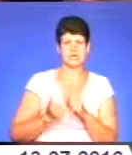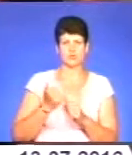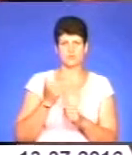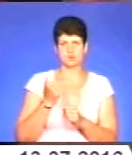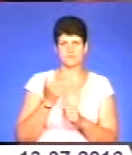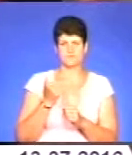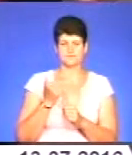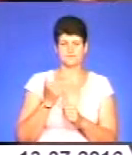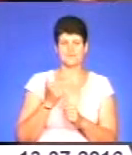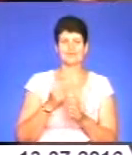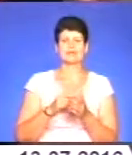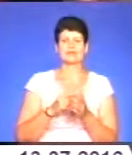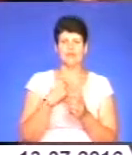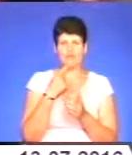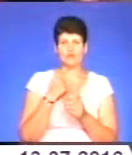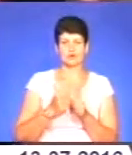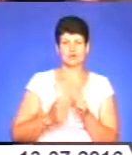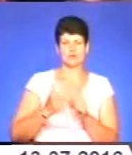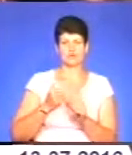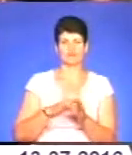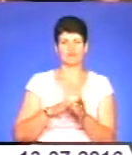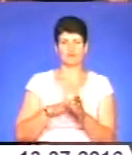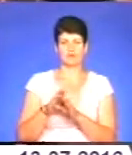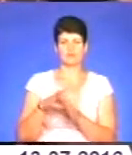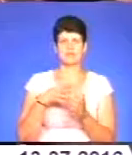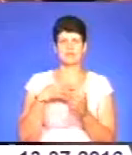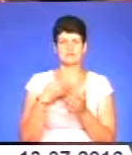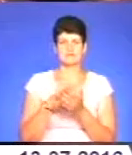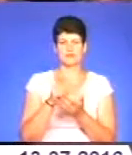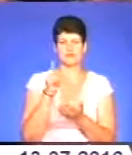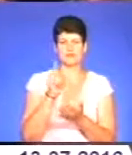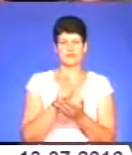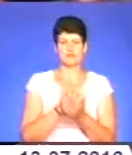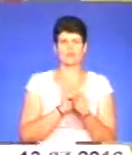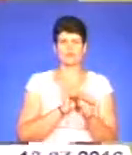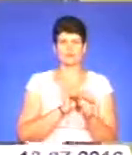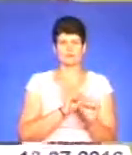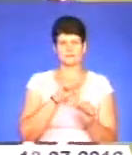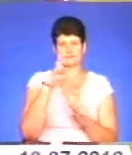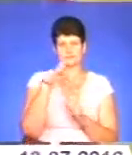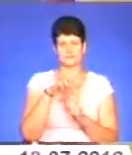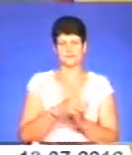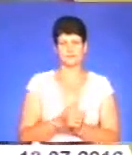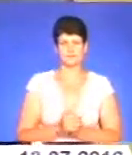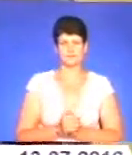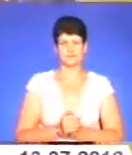наголошую, виконали свій обов'язок по захисту вітчизни.